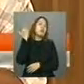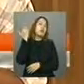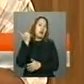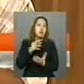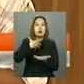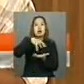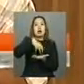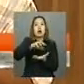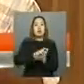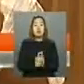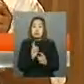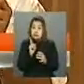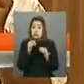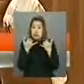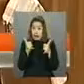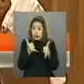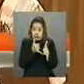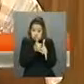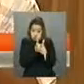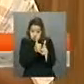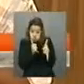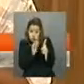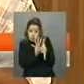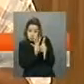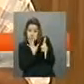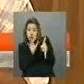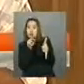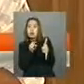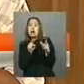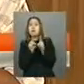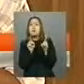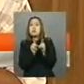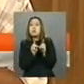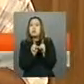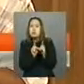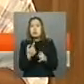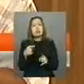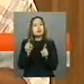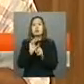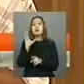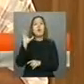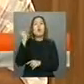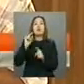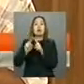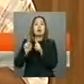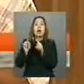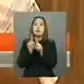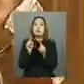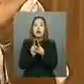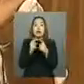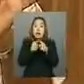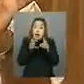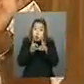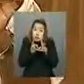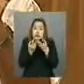ลเป็นวัฒนธรรมของเป็นวัฒนธรรมสากลของมนุษย์ทุกภาคทุกโลกมันมีเท่านั้นมันต่างกันแต่รูปแบบเท่านั้นเองว่ารูปแบ